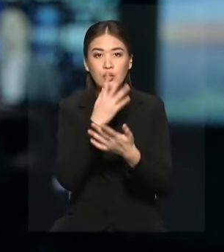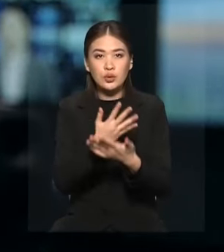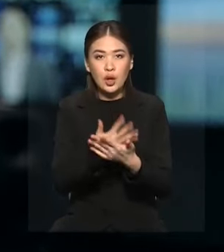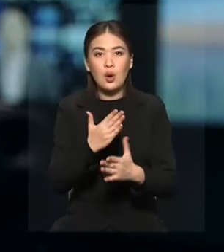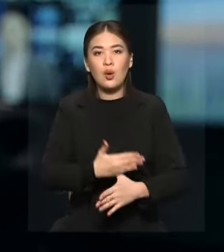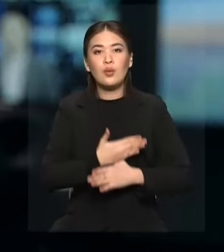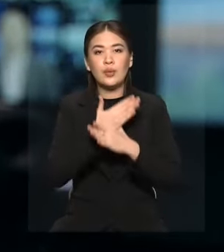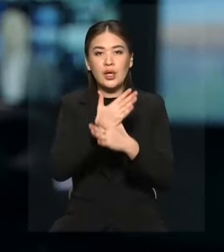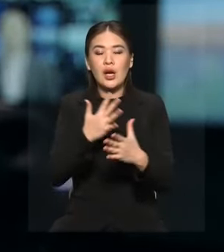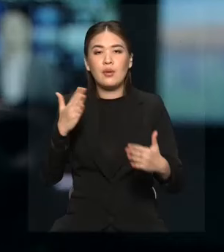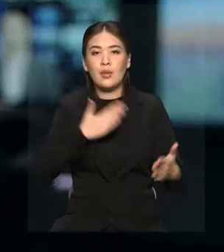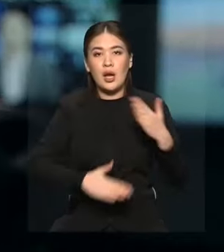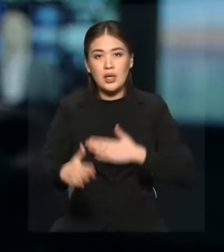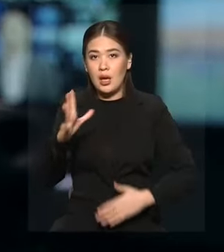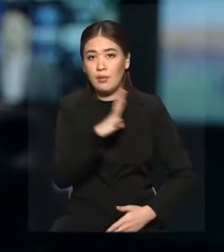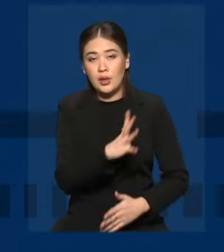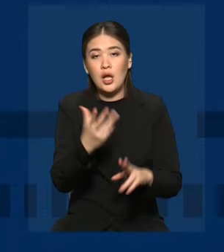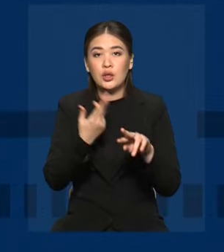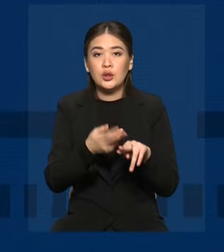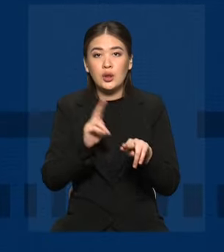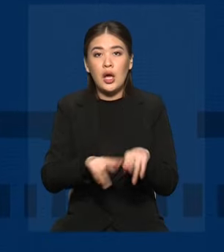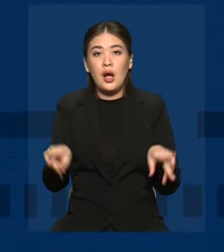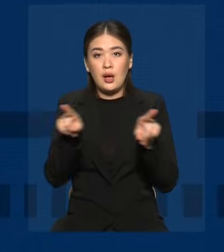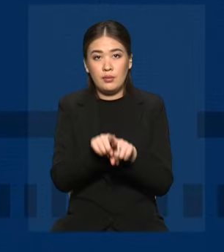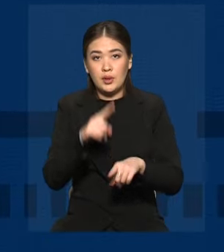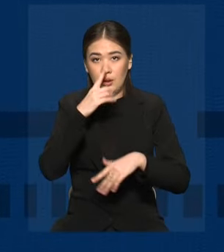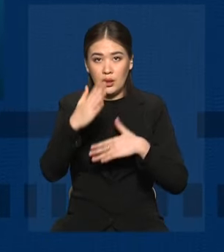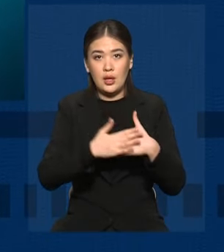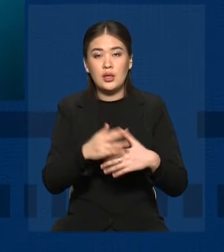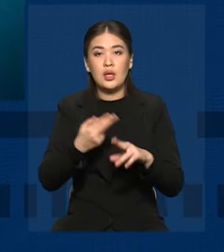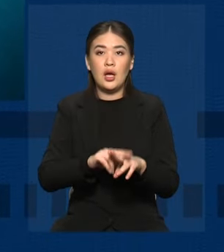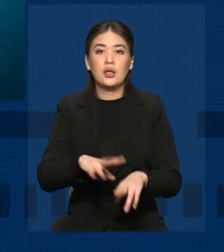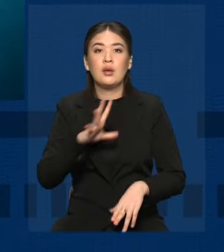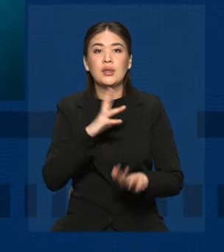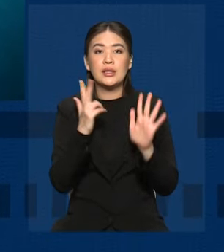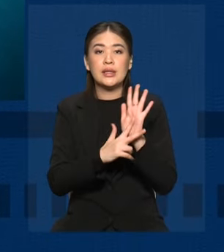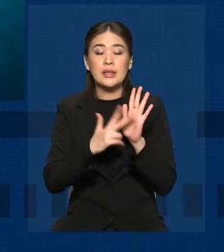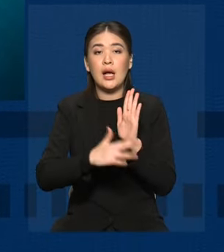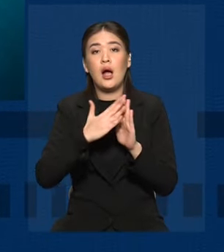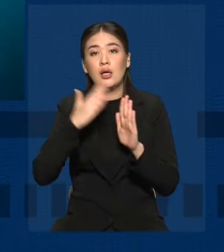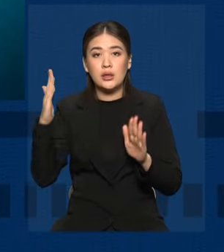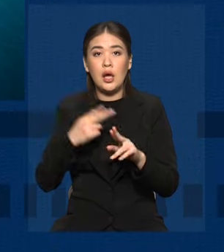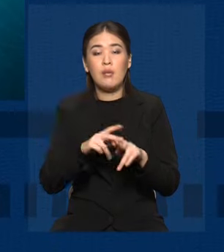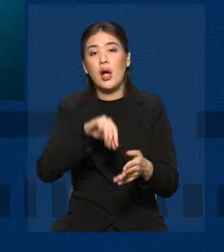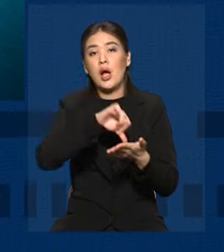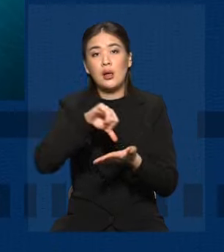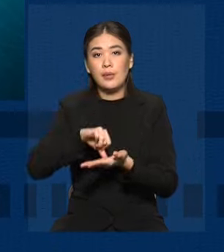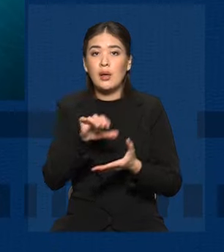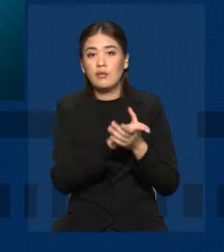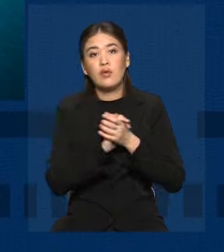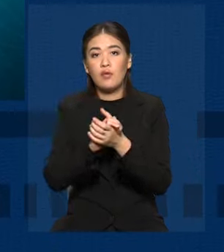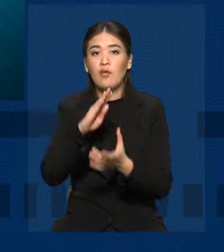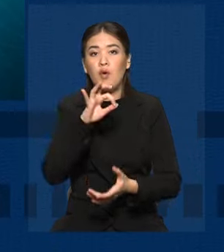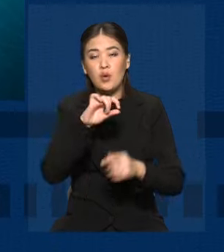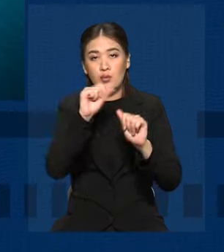гуманитарлық көмегіне ризашылығын білдірді. Сондай-ақ таяуда дауыста 80-нен астам елдің өкілдері қатысқан бейбітшілік